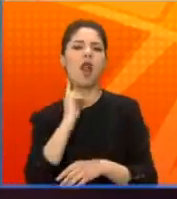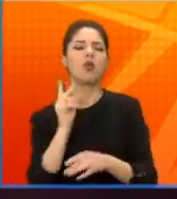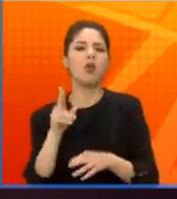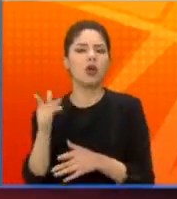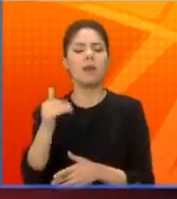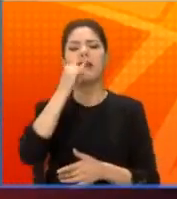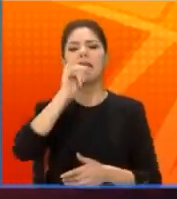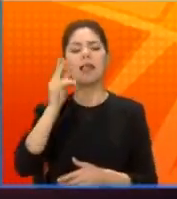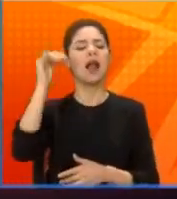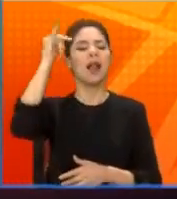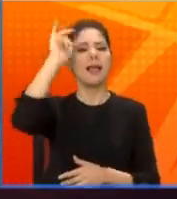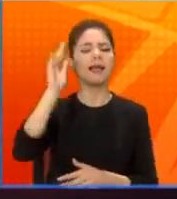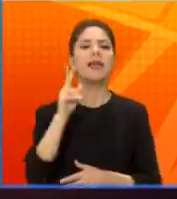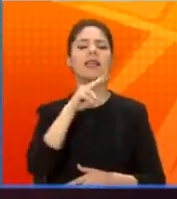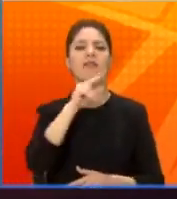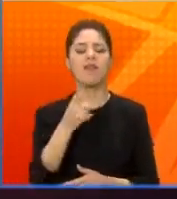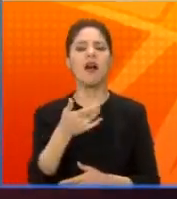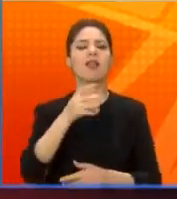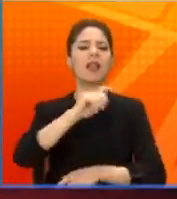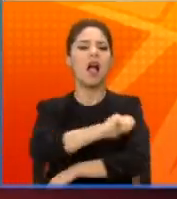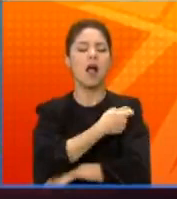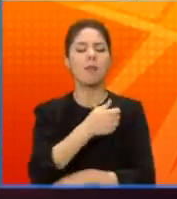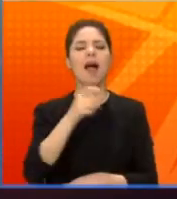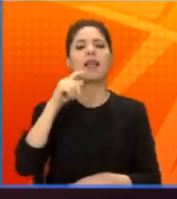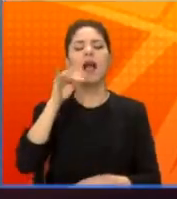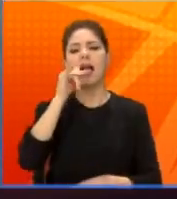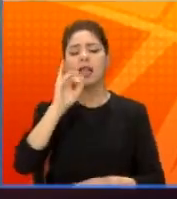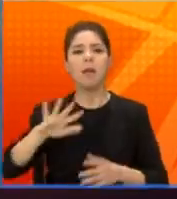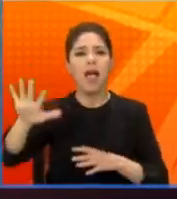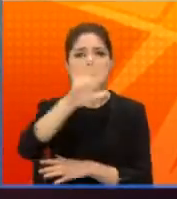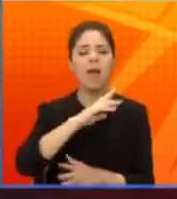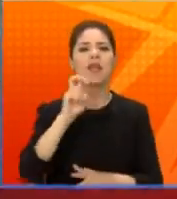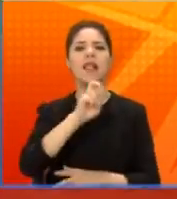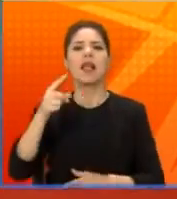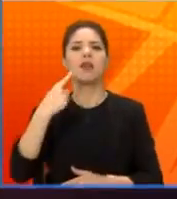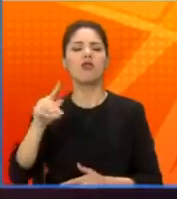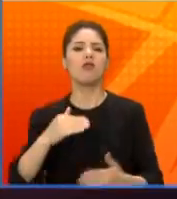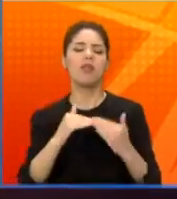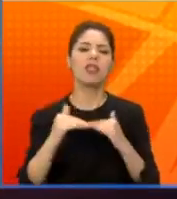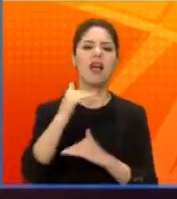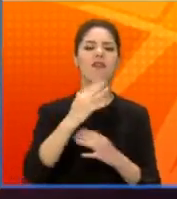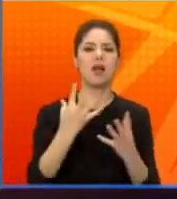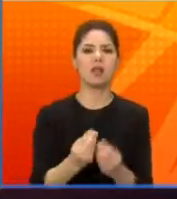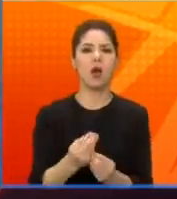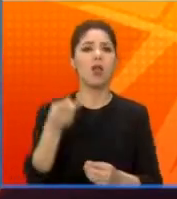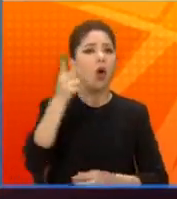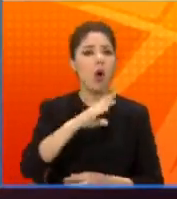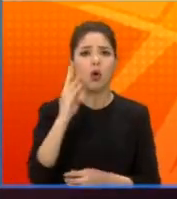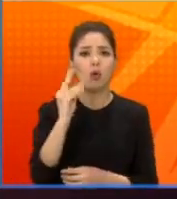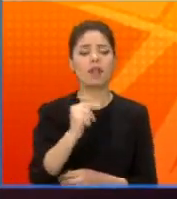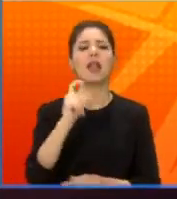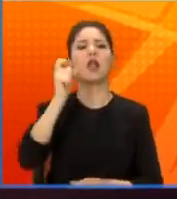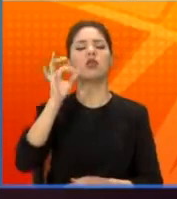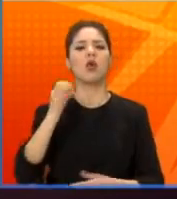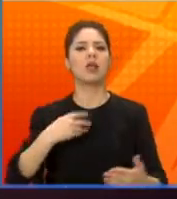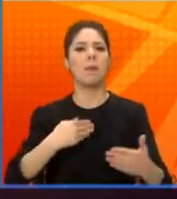İtalya, İspanya, Almanya, Fransa'da toplam vaka sayısı 800 bini geçti. Ölü sayısı ise 90 bine yaklaşmış